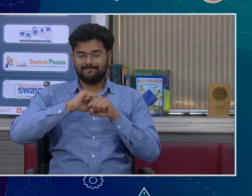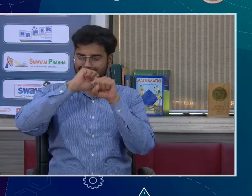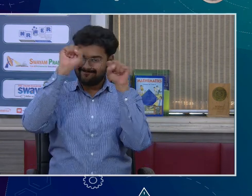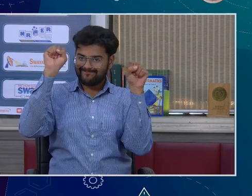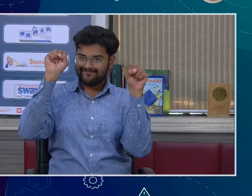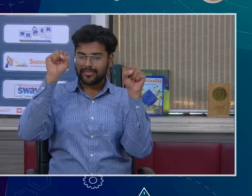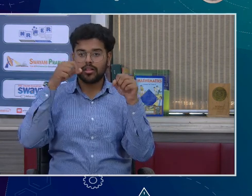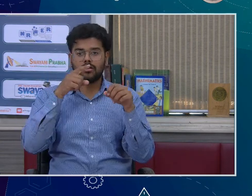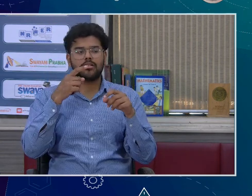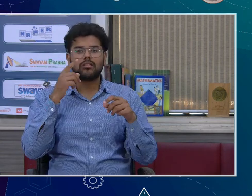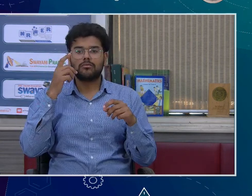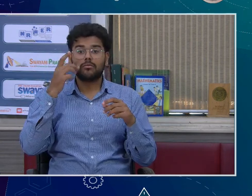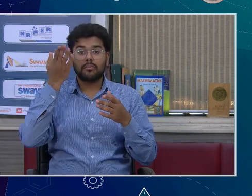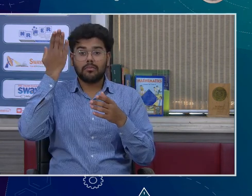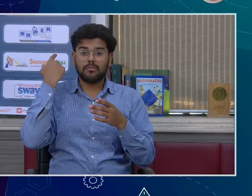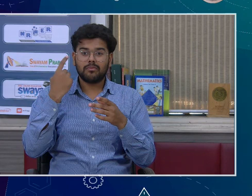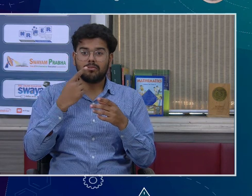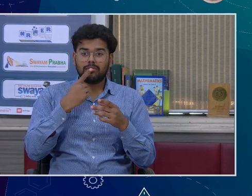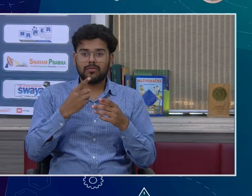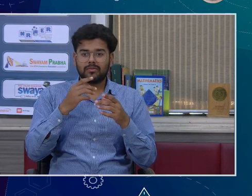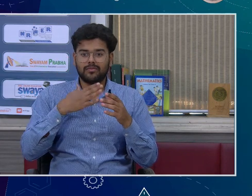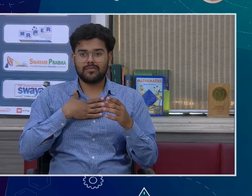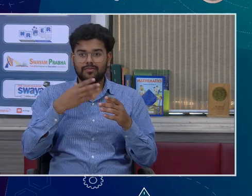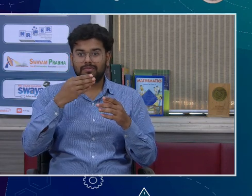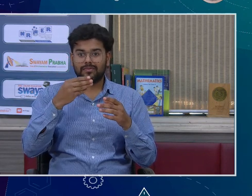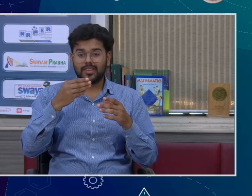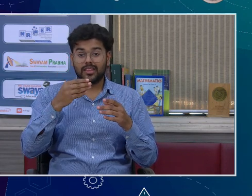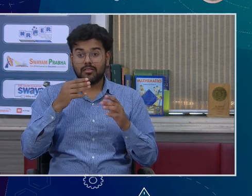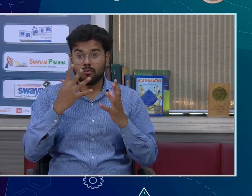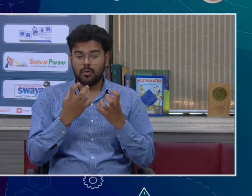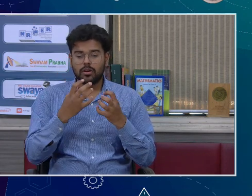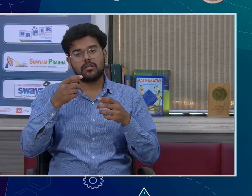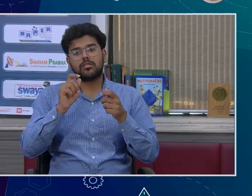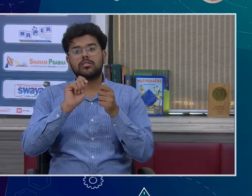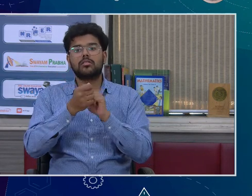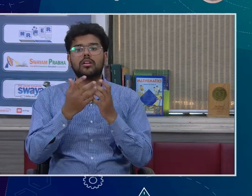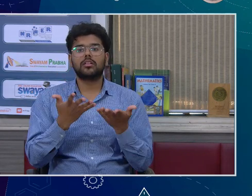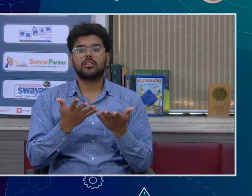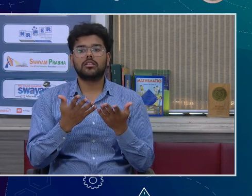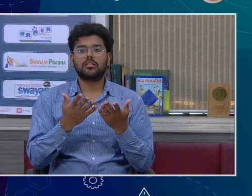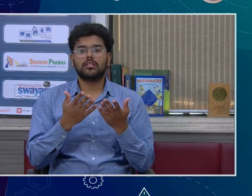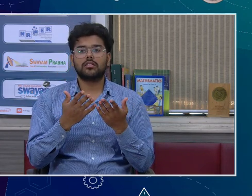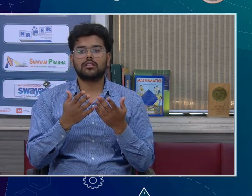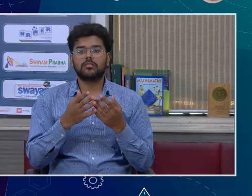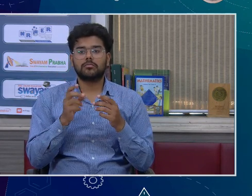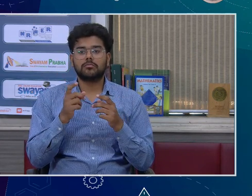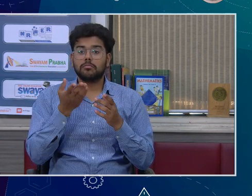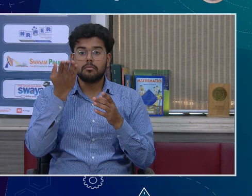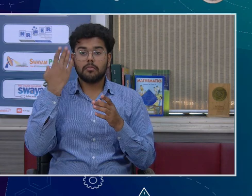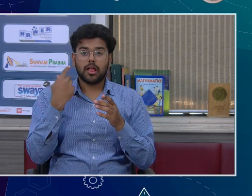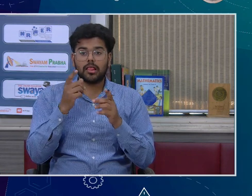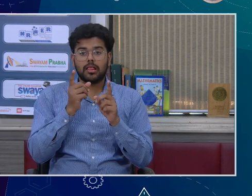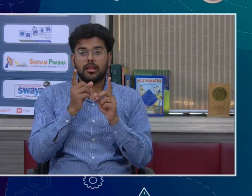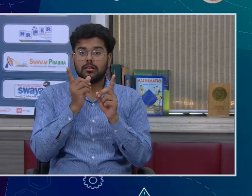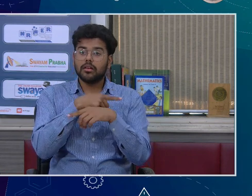जो उसने मांगी थी पत्तों के बारे में वो वही हुआ. Instead of the needle like leaves, the tree had leaves like this. And